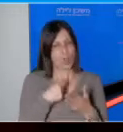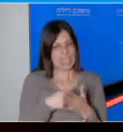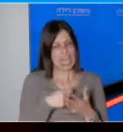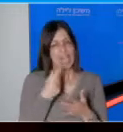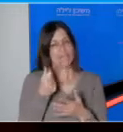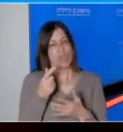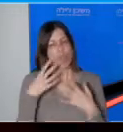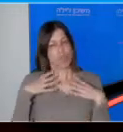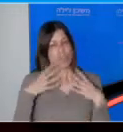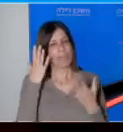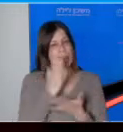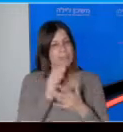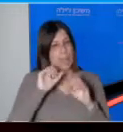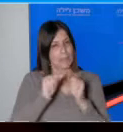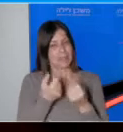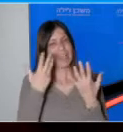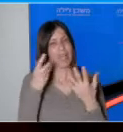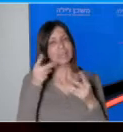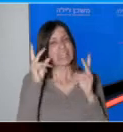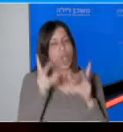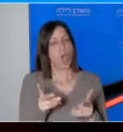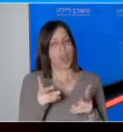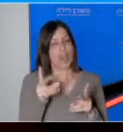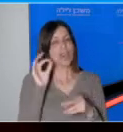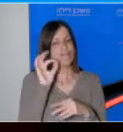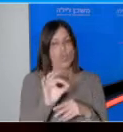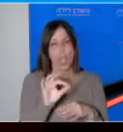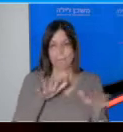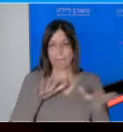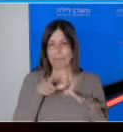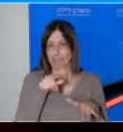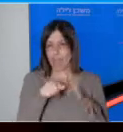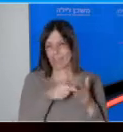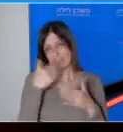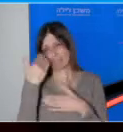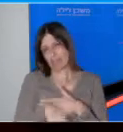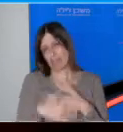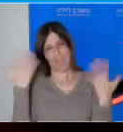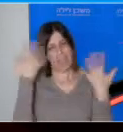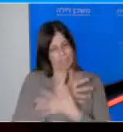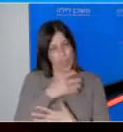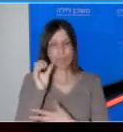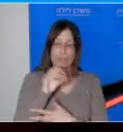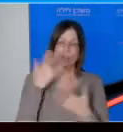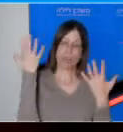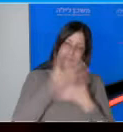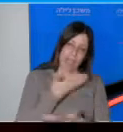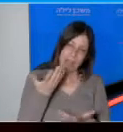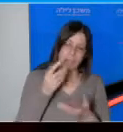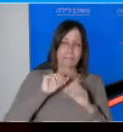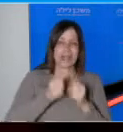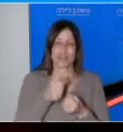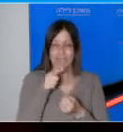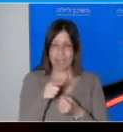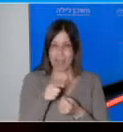באמצע המשבר, כמה זה באמת יכול לפגוע בממשלה הזאת? כי בסוף ההפתעות באות בהפתעה, את יודעת, המשברים